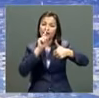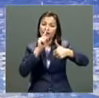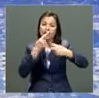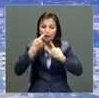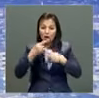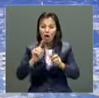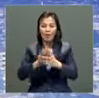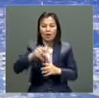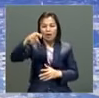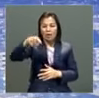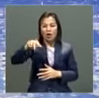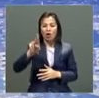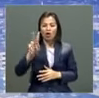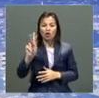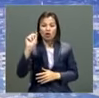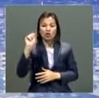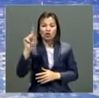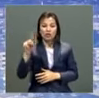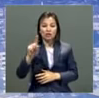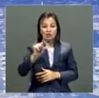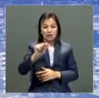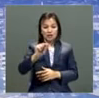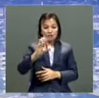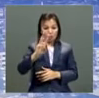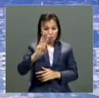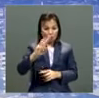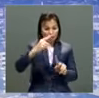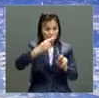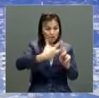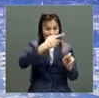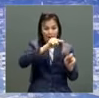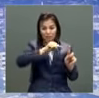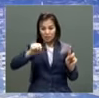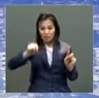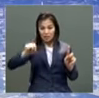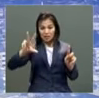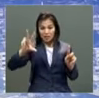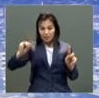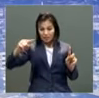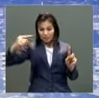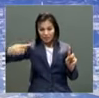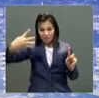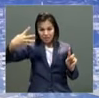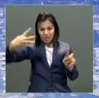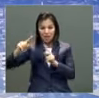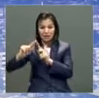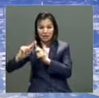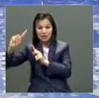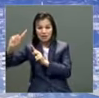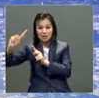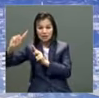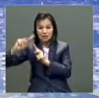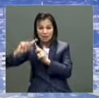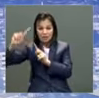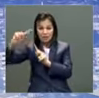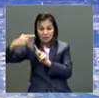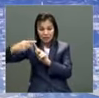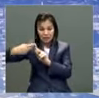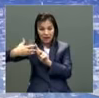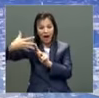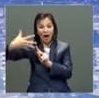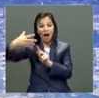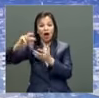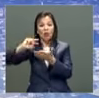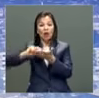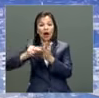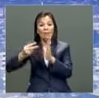ศพรกฉุกเฉินเนี่ย26มีนาถึง30เมษาถ้าโดยอัตโนมัติวันที่1พฤษภาอย่างที่บอกถ้าไม่โดยประกาศต่อก็เท่